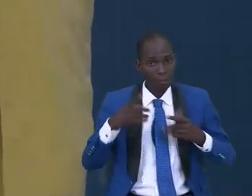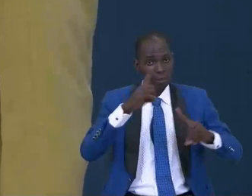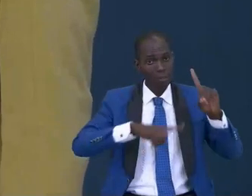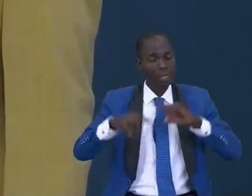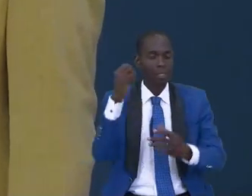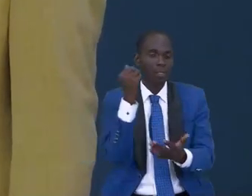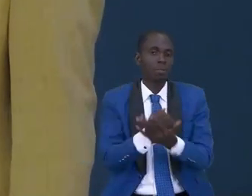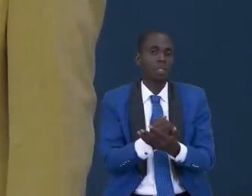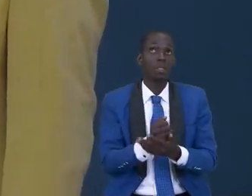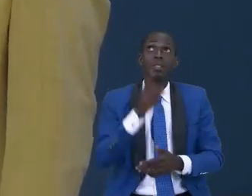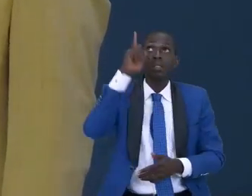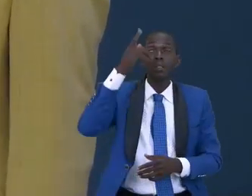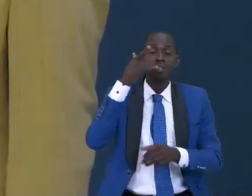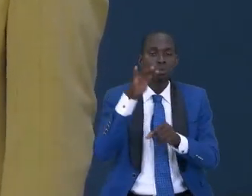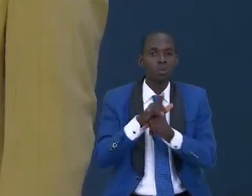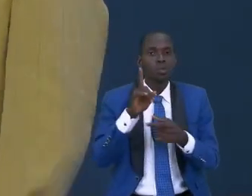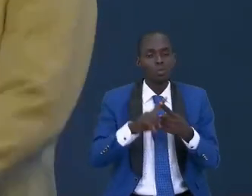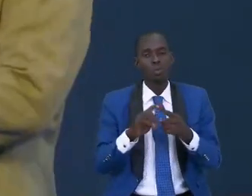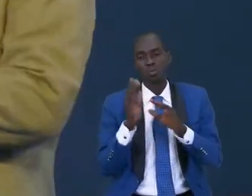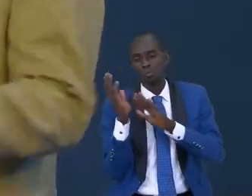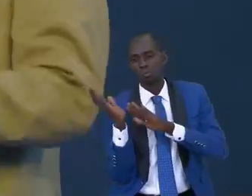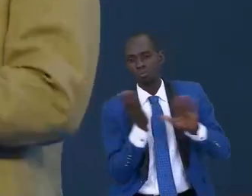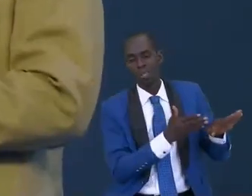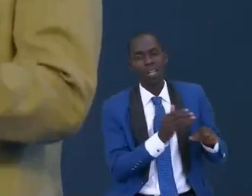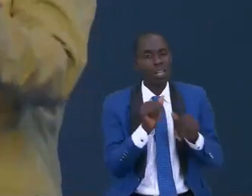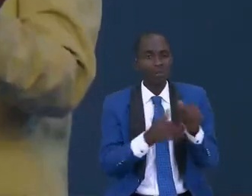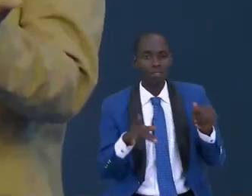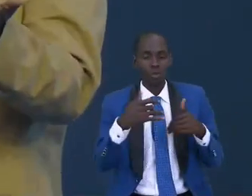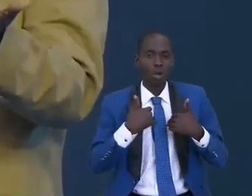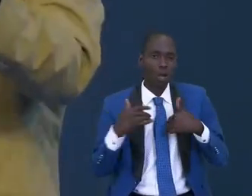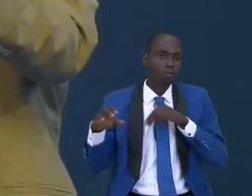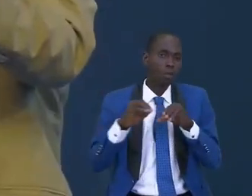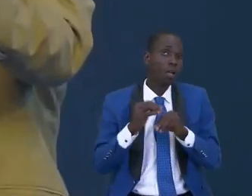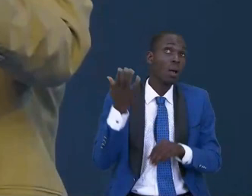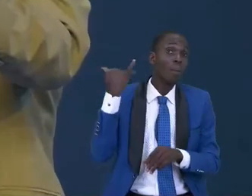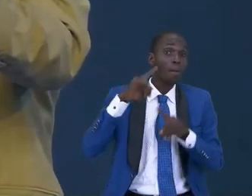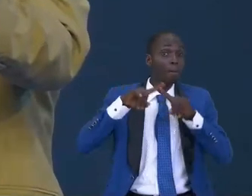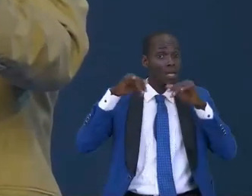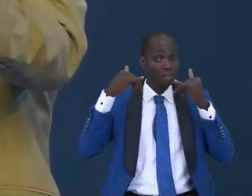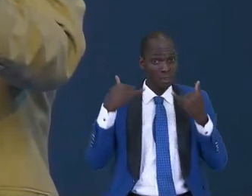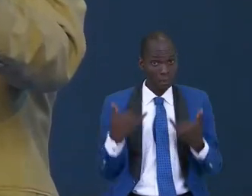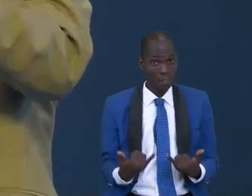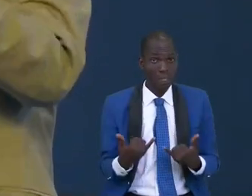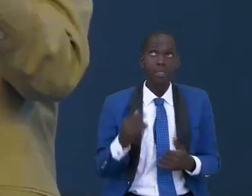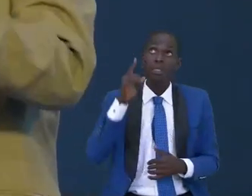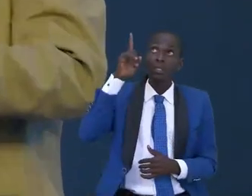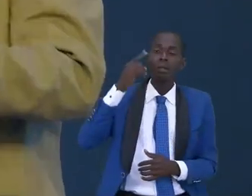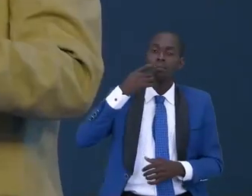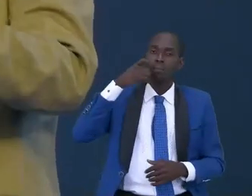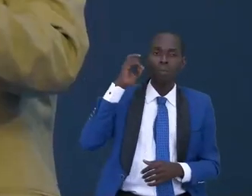Je vais fermer les yeux sur tout ce que tu avais fait dans le passé. Mais maintenant,